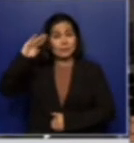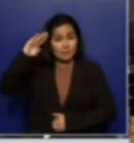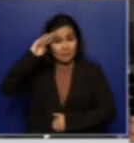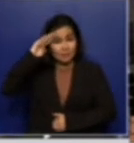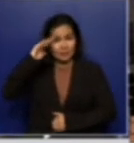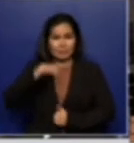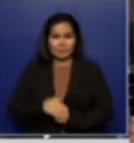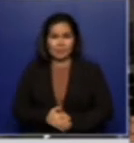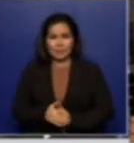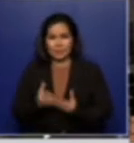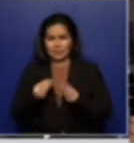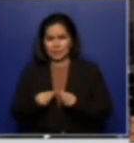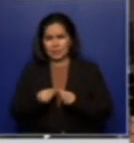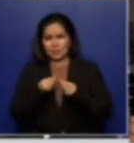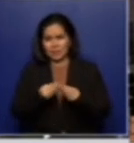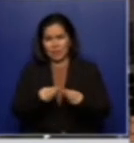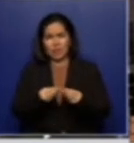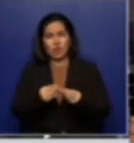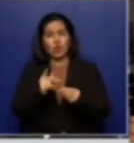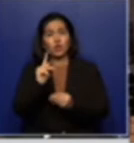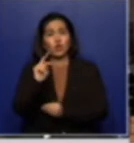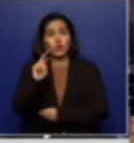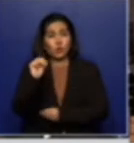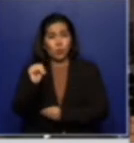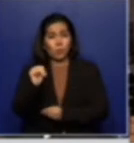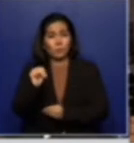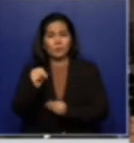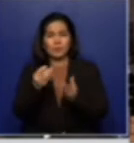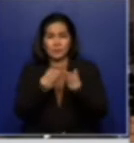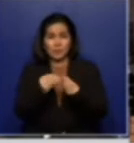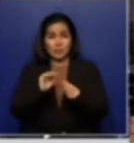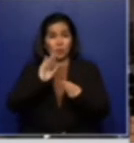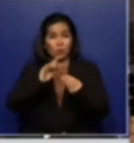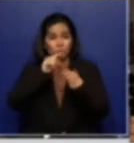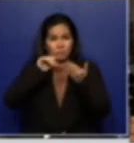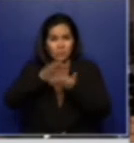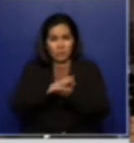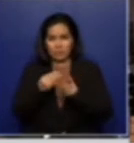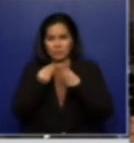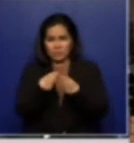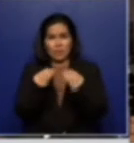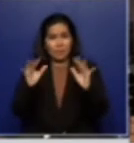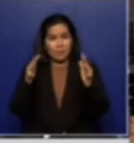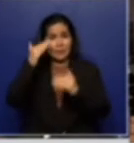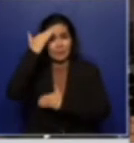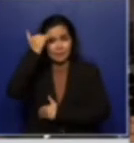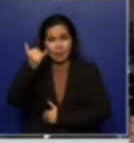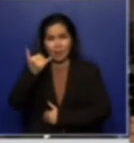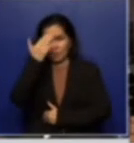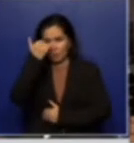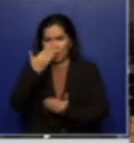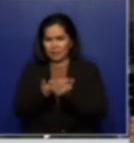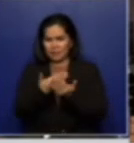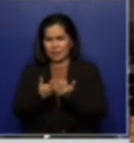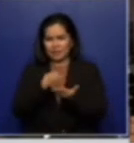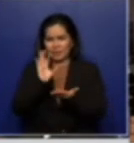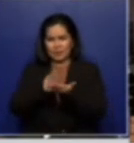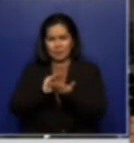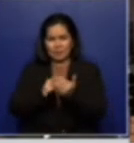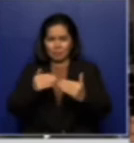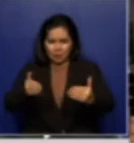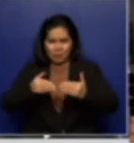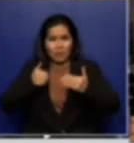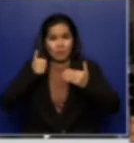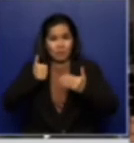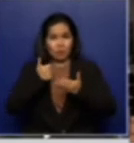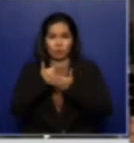ม่คืนพื้นที่ให้กับกรมธนารักษ์หรือราชพัสดุทั้งประเทศครับจะได้เก็บรายได้เก็บรายได้ให้